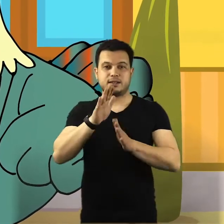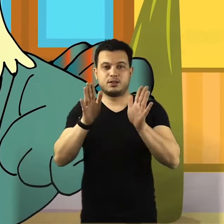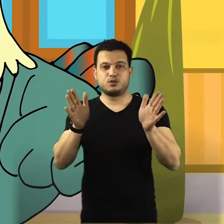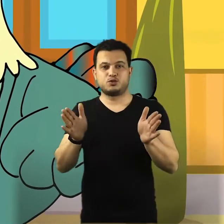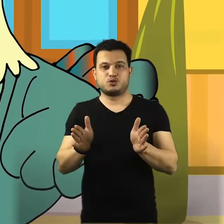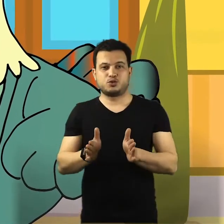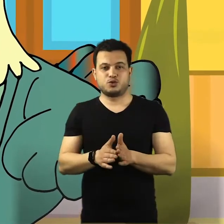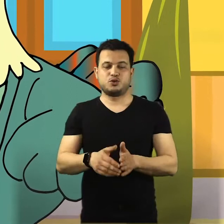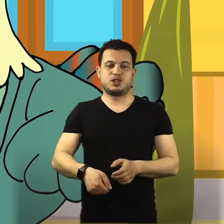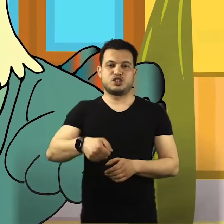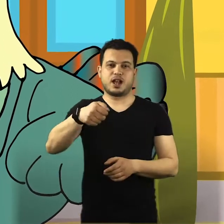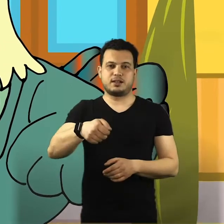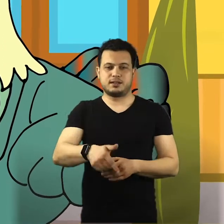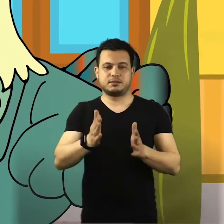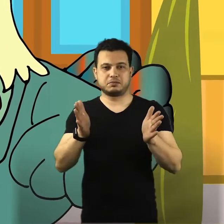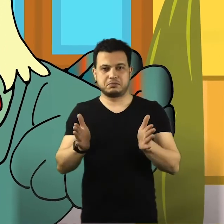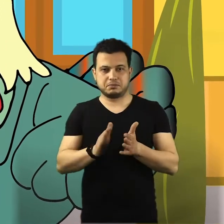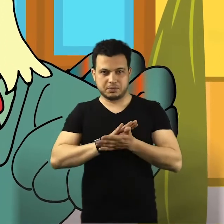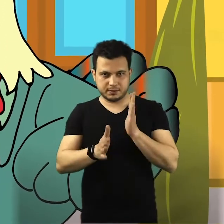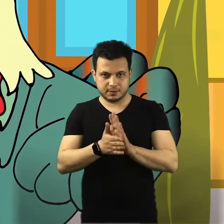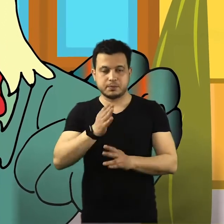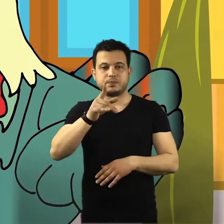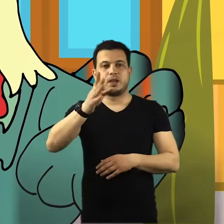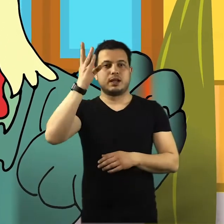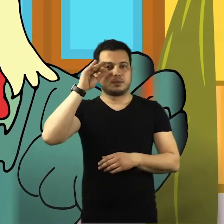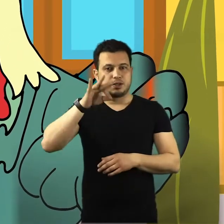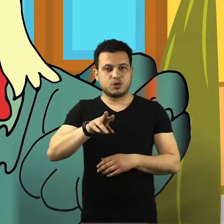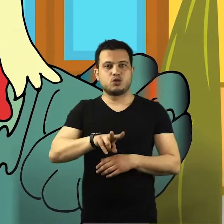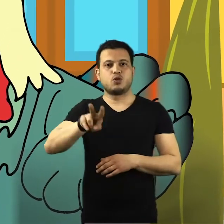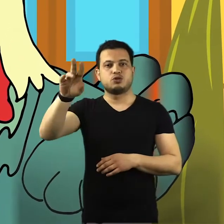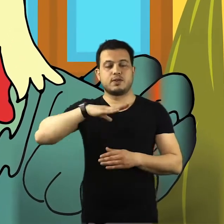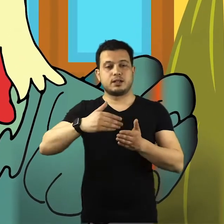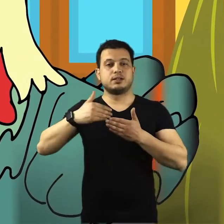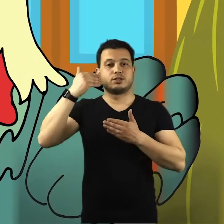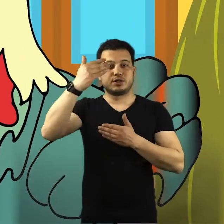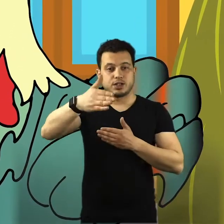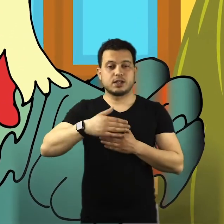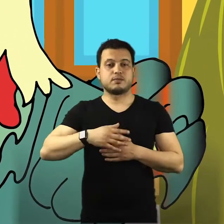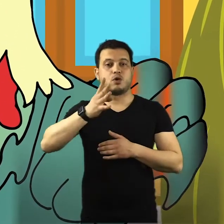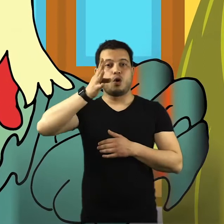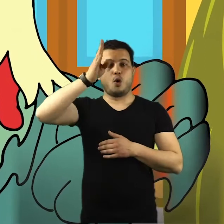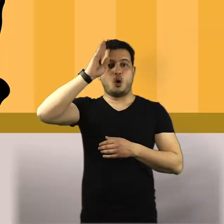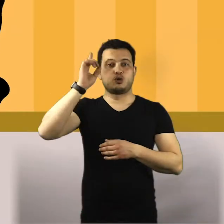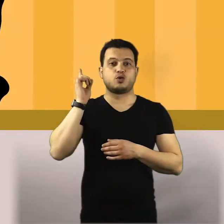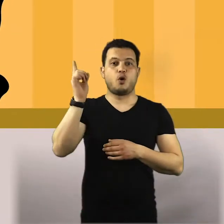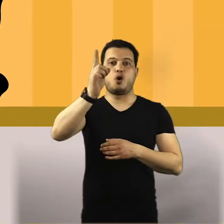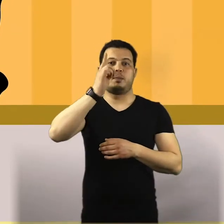Anlaşılan yine yolculuk vakti Haydi dışarı çıkıp Horozopter'i çağıralım